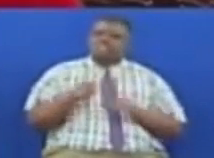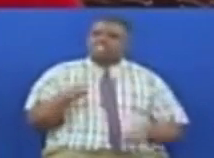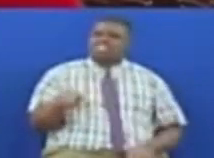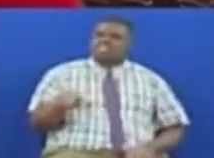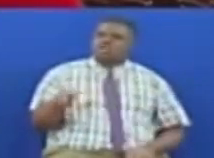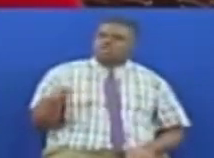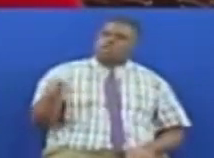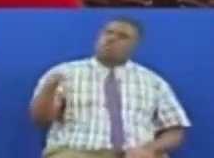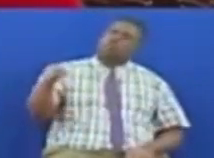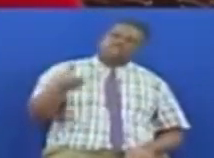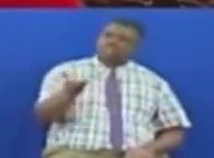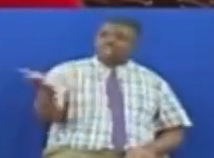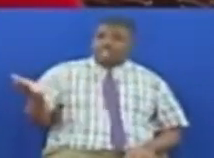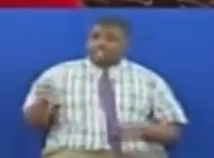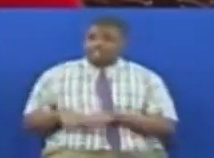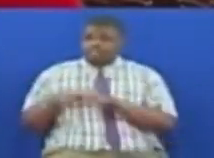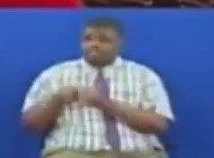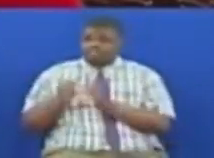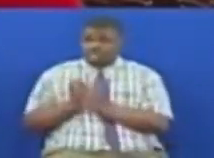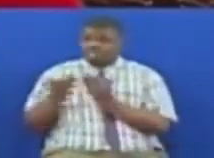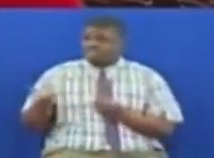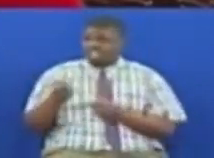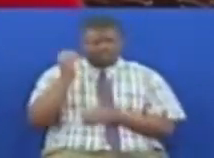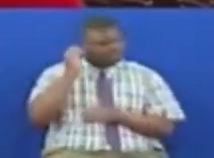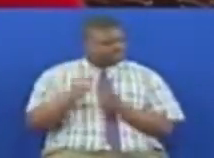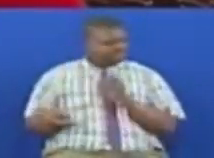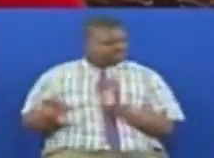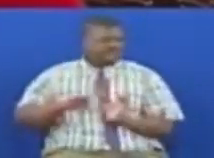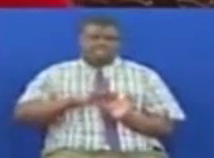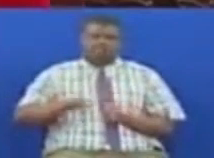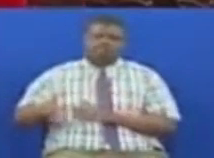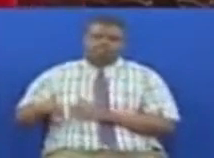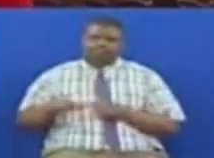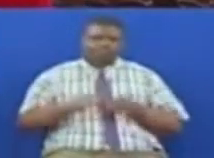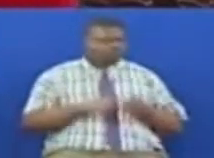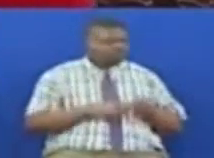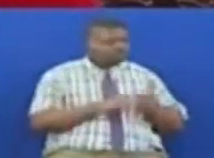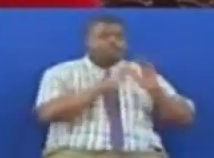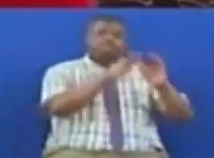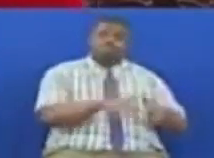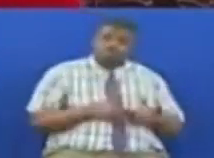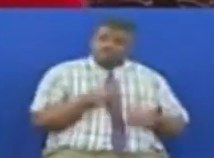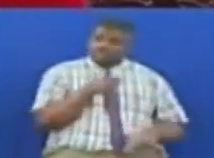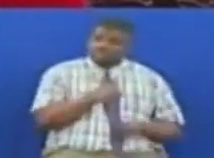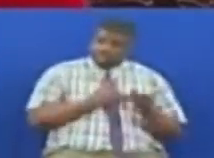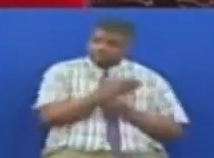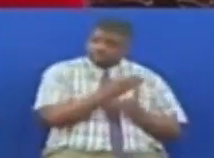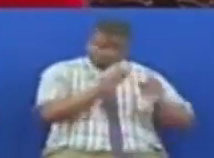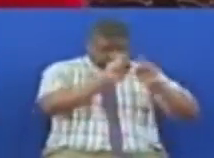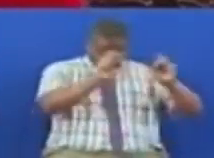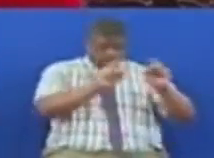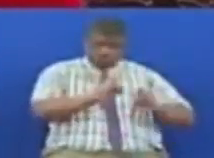nyingine kwa kiasi inachokiuka katiba hii itakuwa batili. Mheshimiwa Naibu Spika, ikiwa bunge hili tukufu litapitisha mabadiliko ya vifungu hivyo,